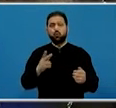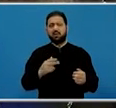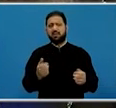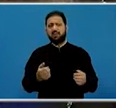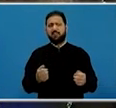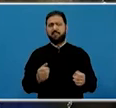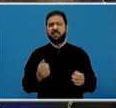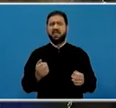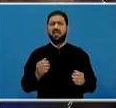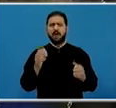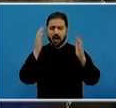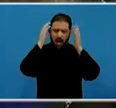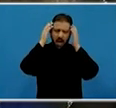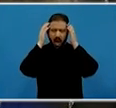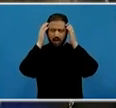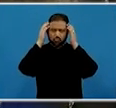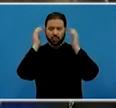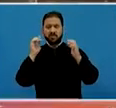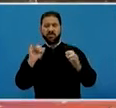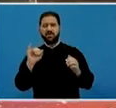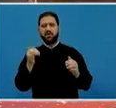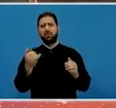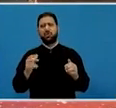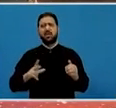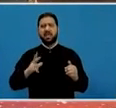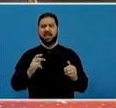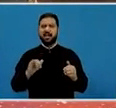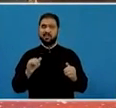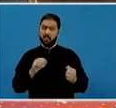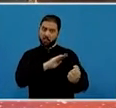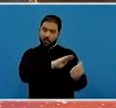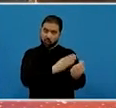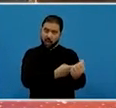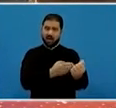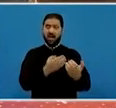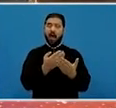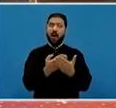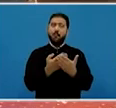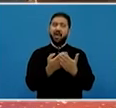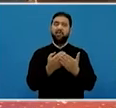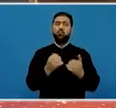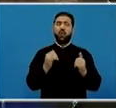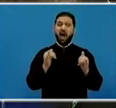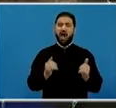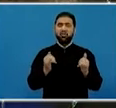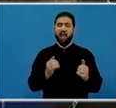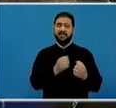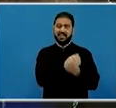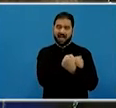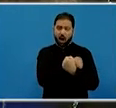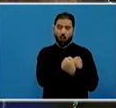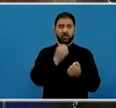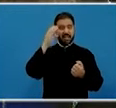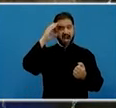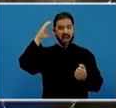o conotație superioară și cred că este și ea mai puternică, pentru că și această dragoste creștină